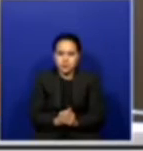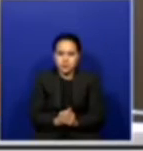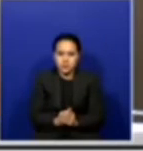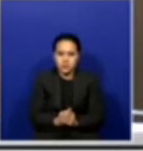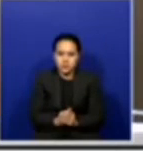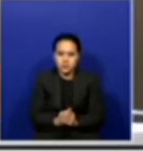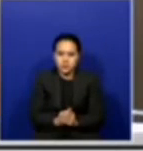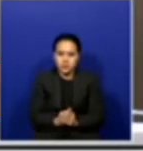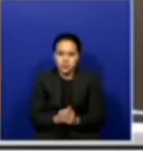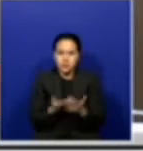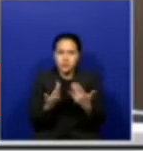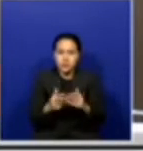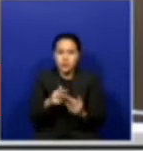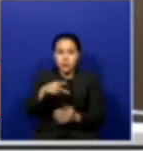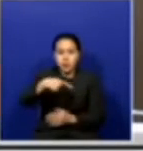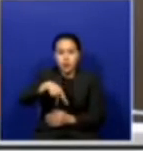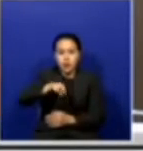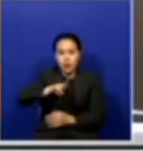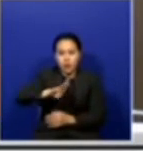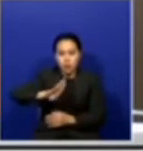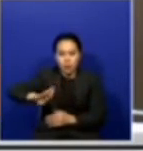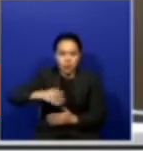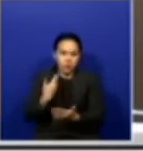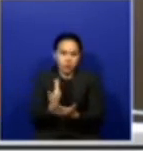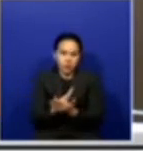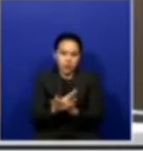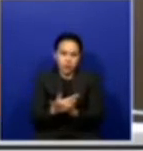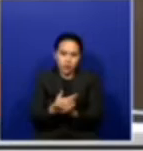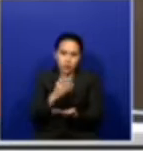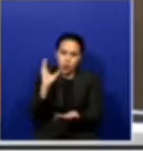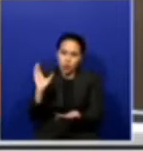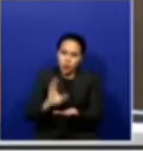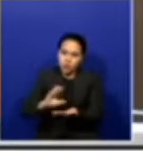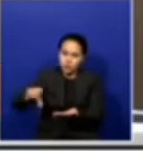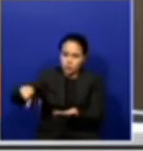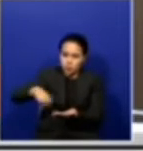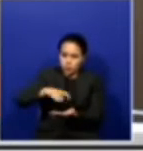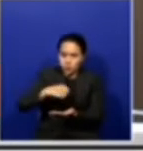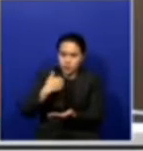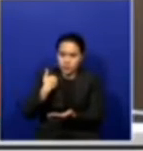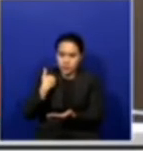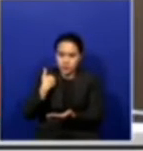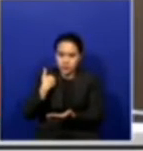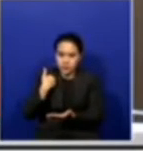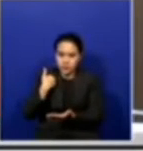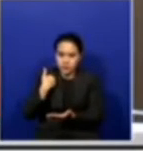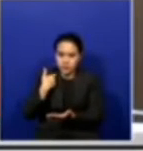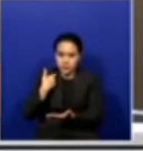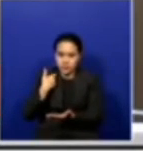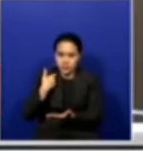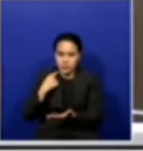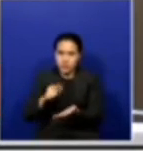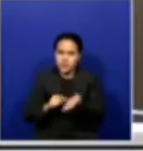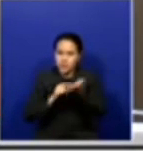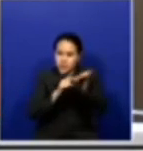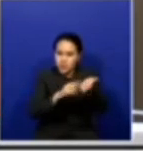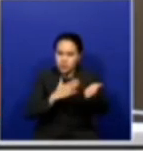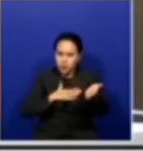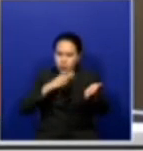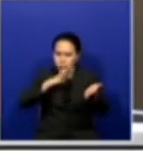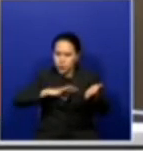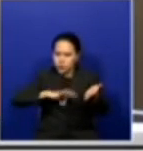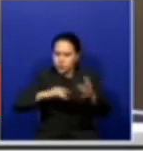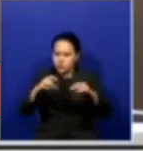ซึ่งร่างพระราชบัญญัติโอนงบประมาณเนี่ยก็ถือว่าการที่รัฐบาลเสนอเข้ามาเนี่ยผมเห็นว่าน่าจะขัดรัฐธรรมนูญอย่างชัดเจนน